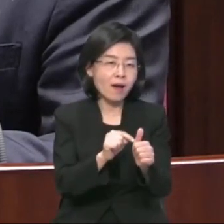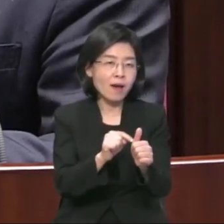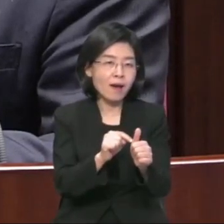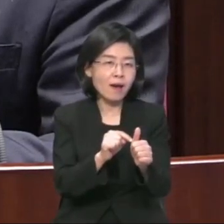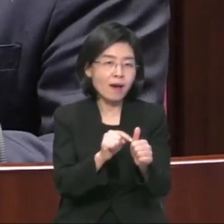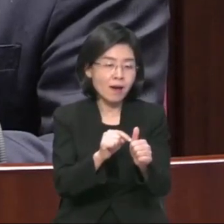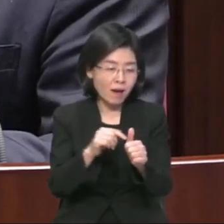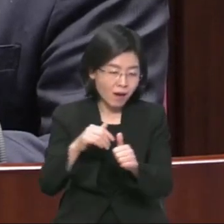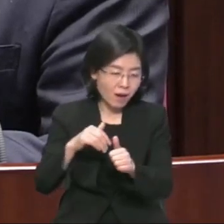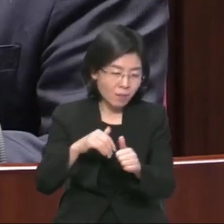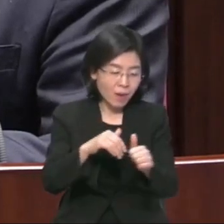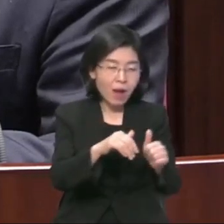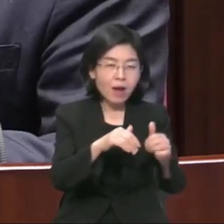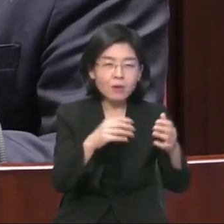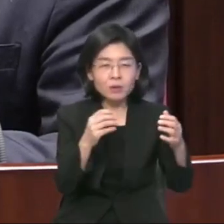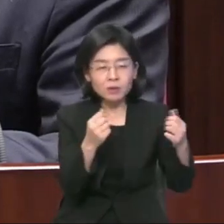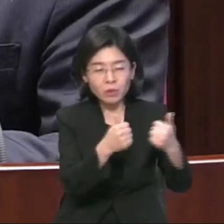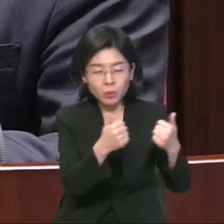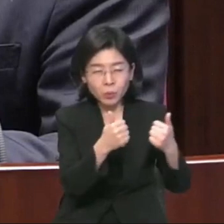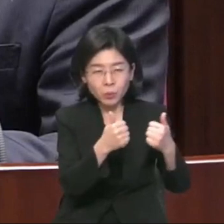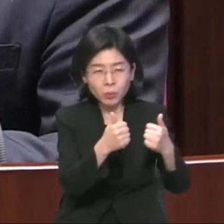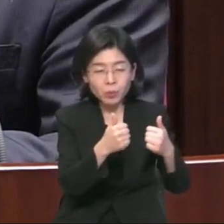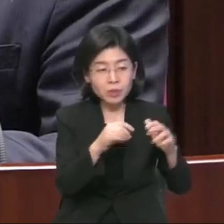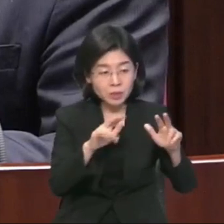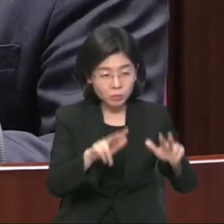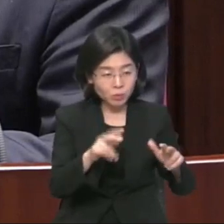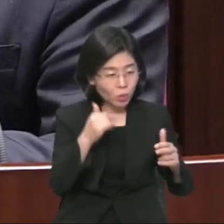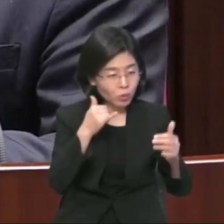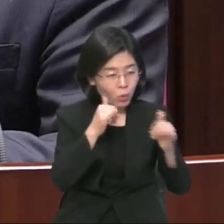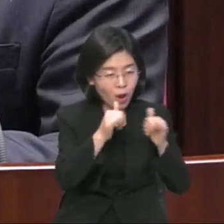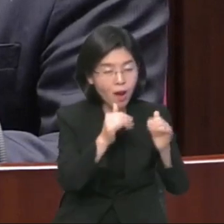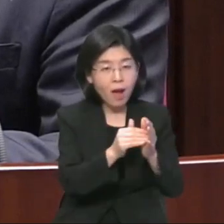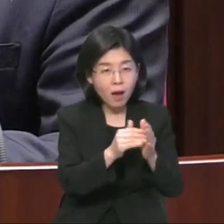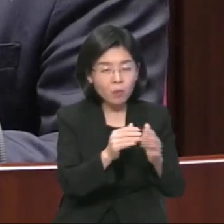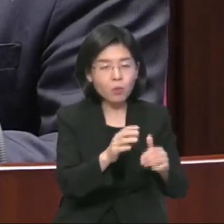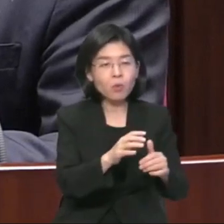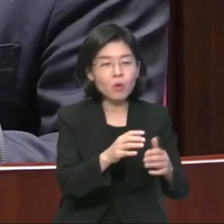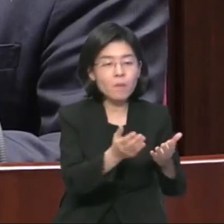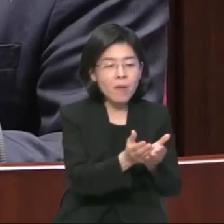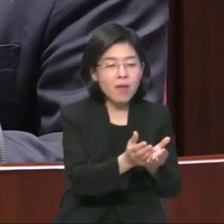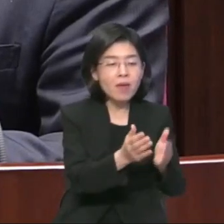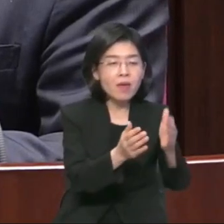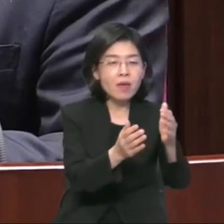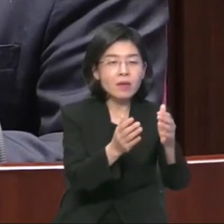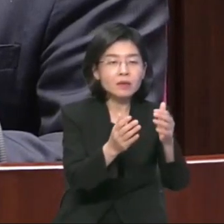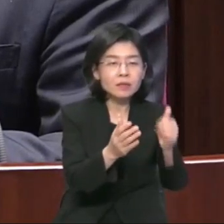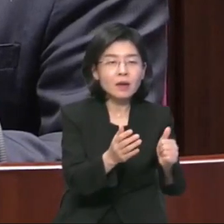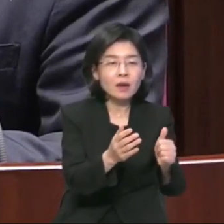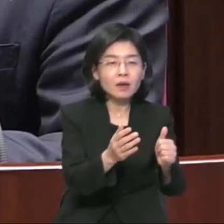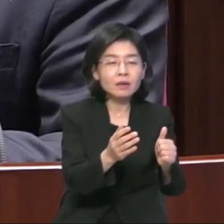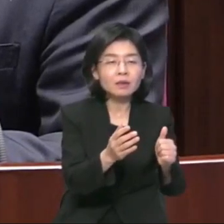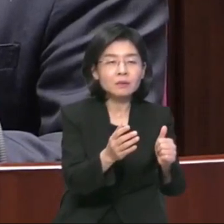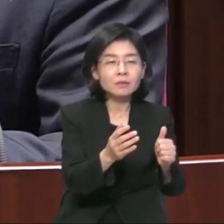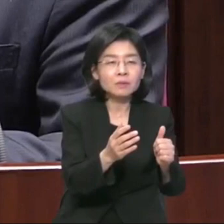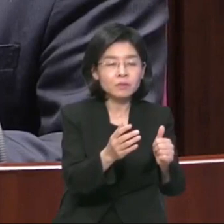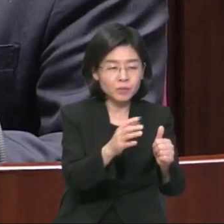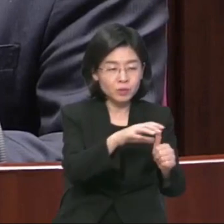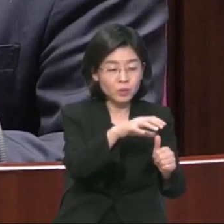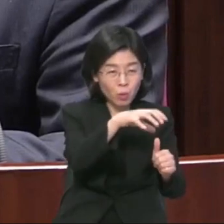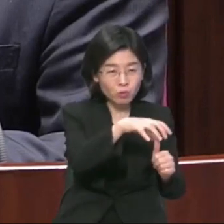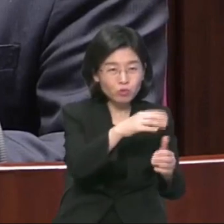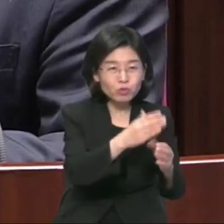발표하고 곧바로 억류 해제가 됐습니다. 그래서 지금은 선장과 배는 아직 억류 상태이고